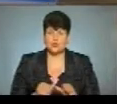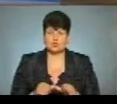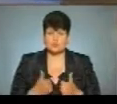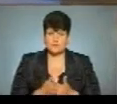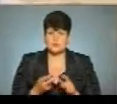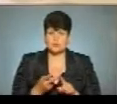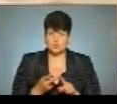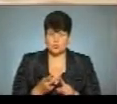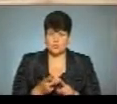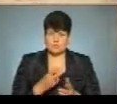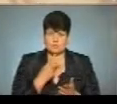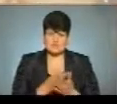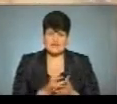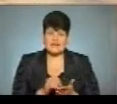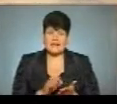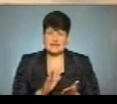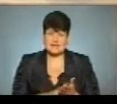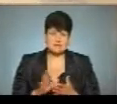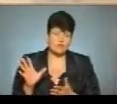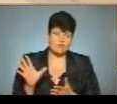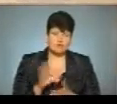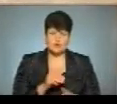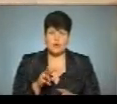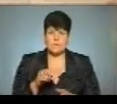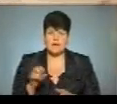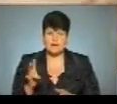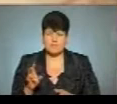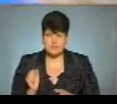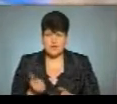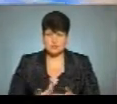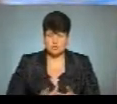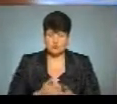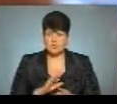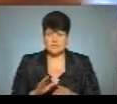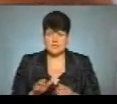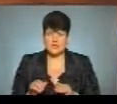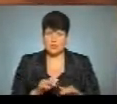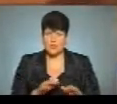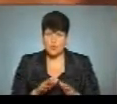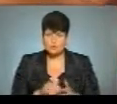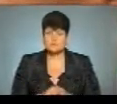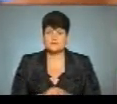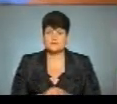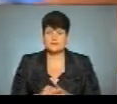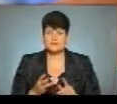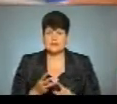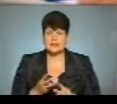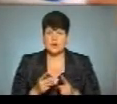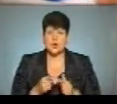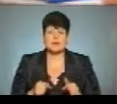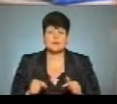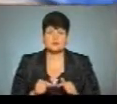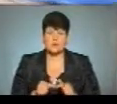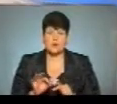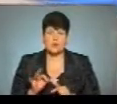Друге – оприлюднити реєстр всього майна житлової нерухомості, яка залишилася в управлінні територіальної громади. І третє –